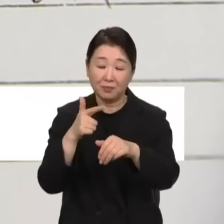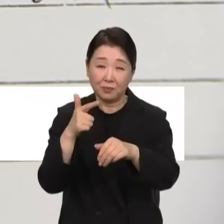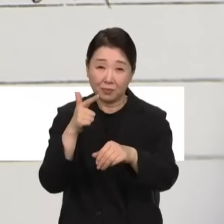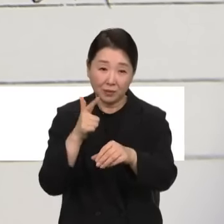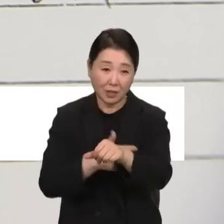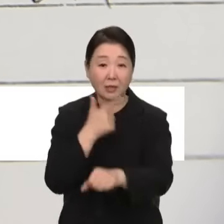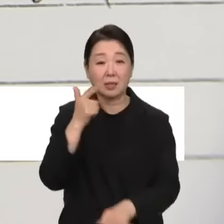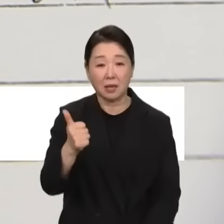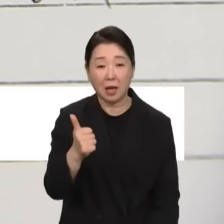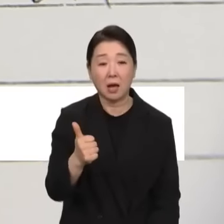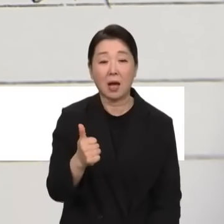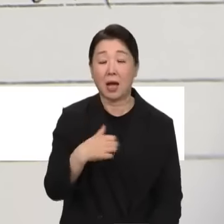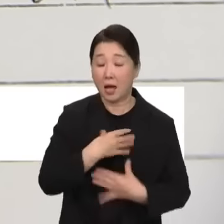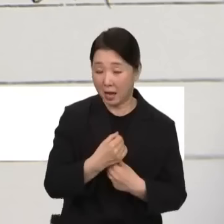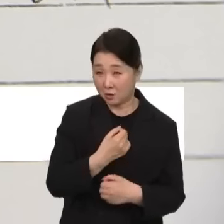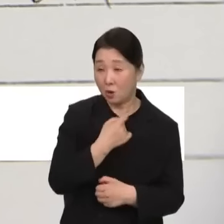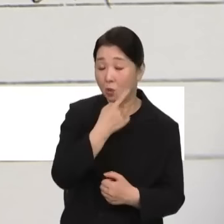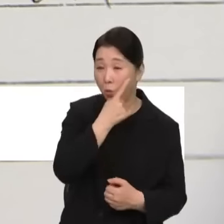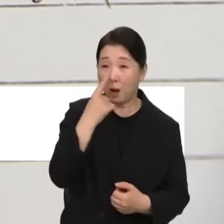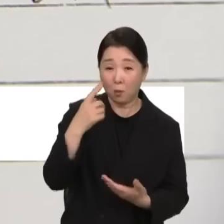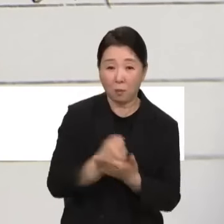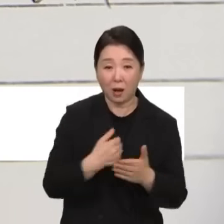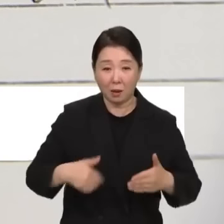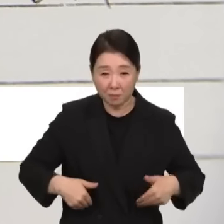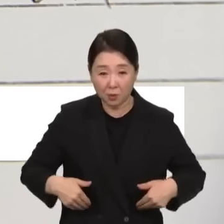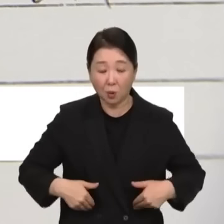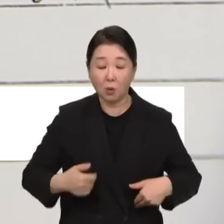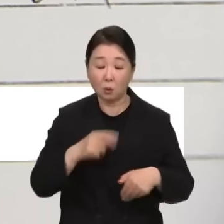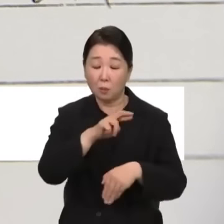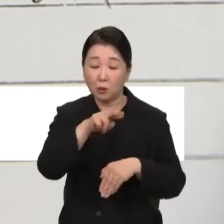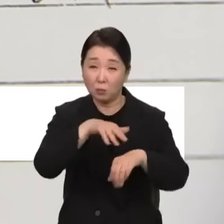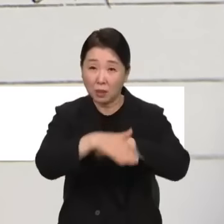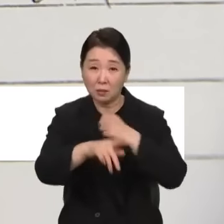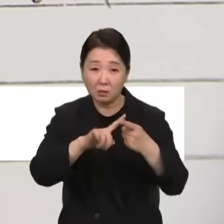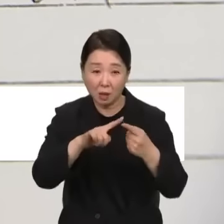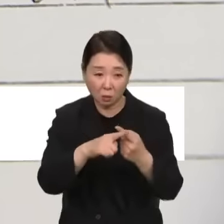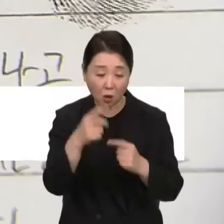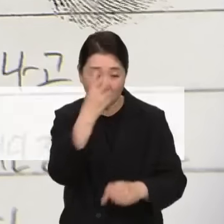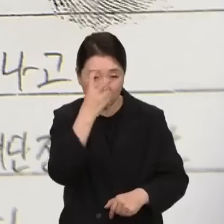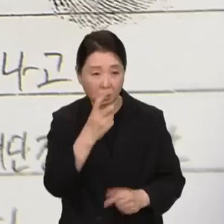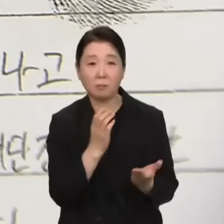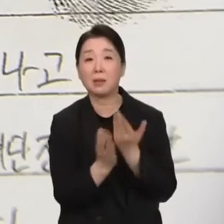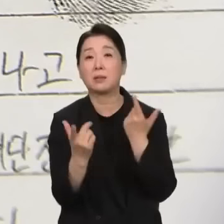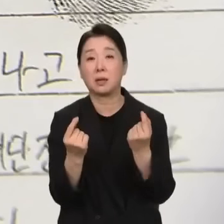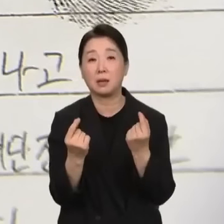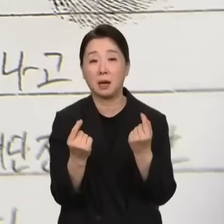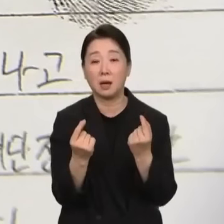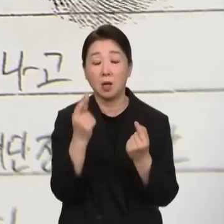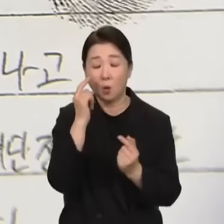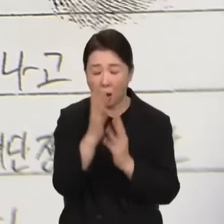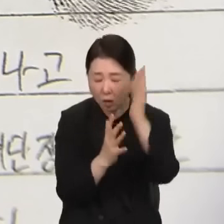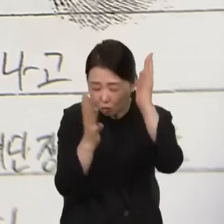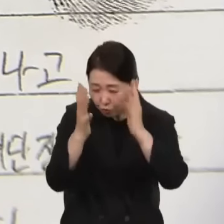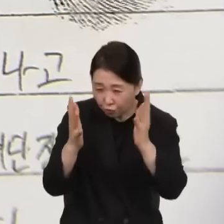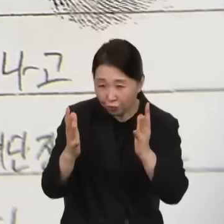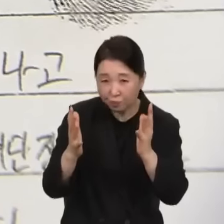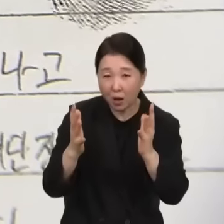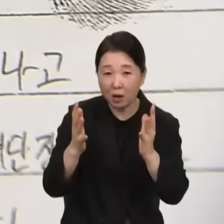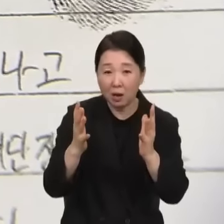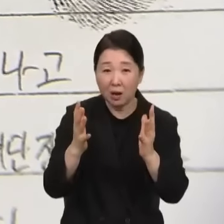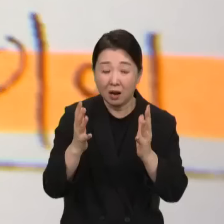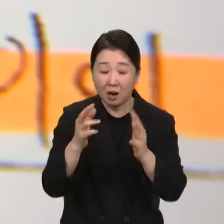지시와 바둑판식으로 수색하라는 지시가 상충된다고 말했다고 진술했습니다. 수풀을 뒤적이는 바둑판식